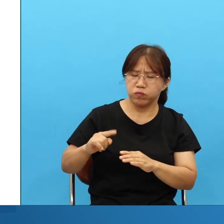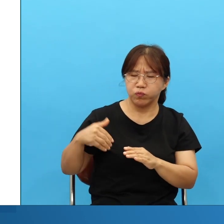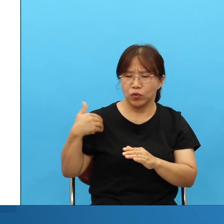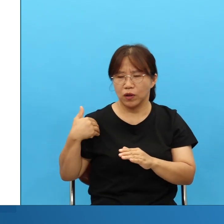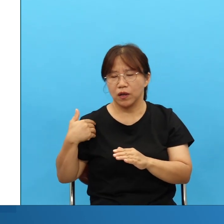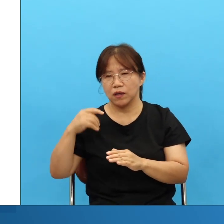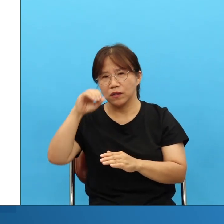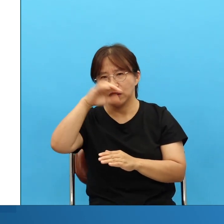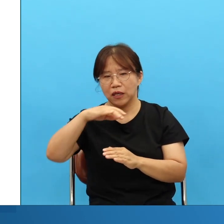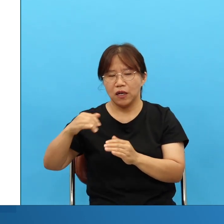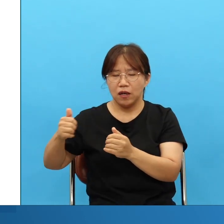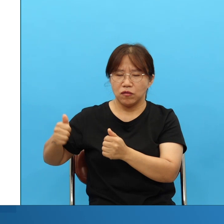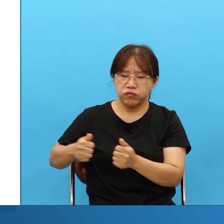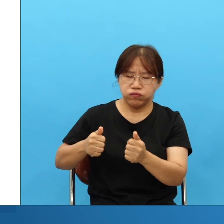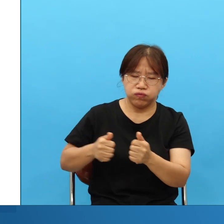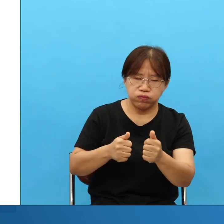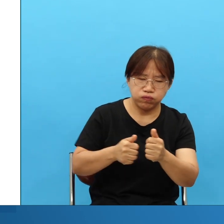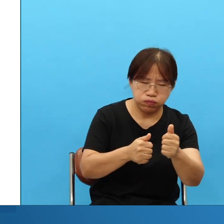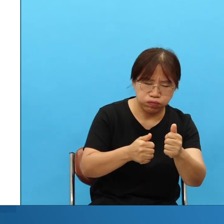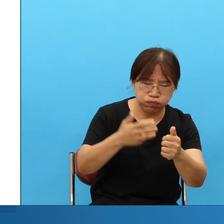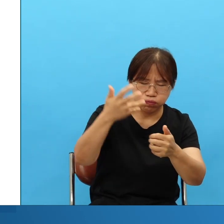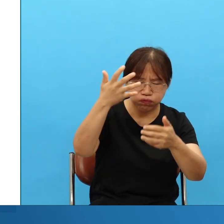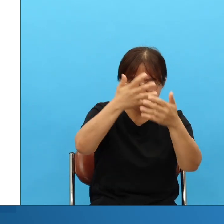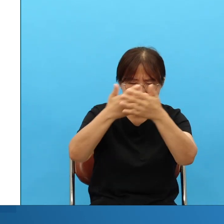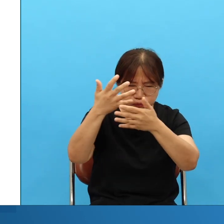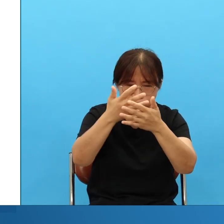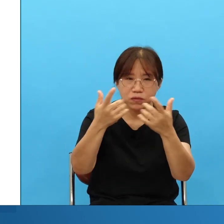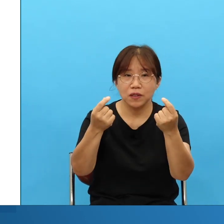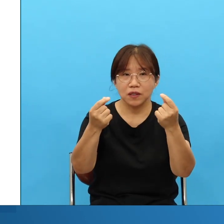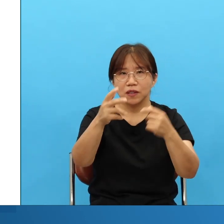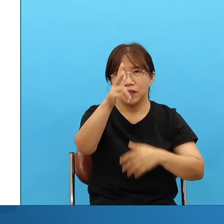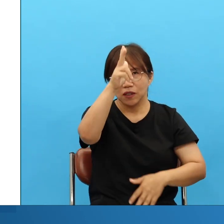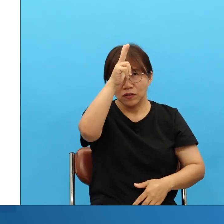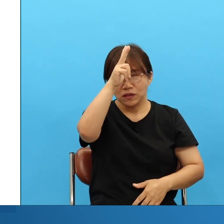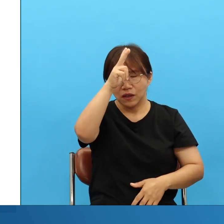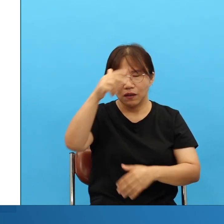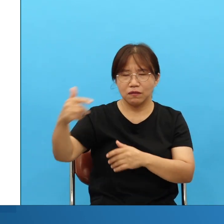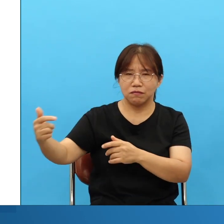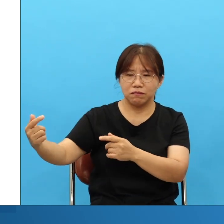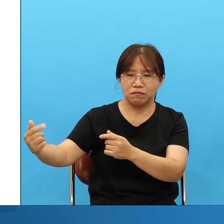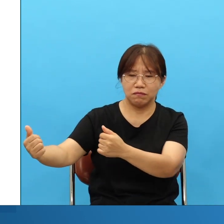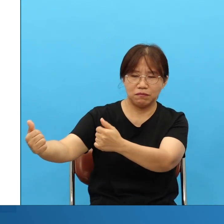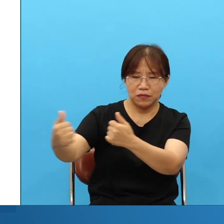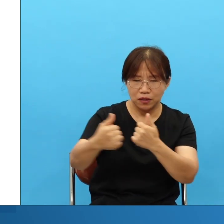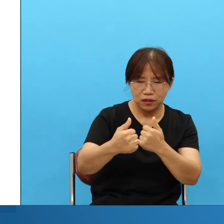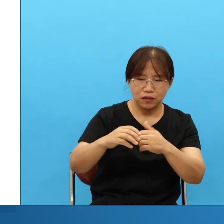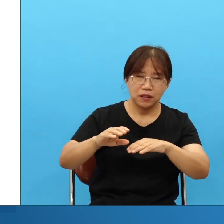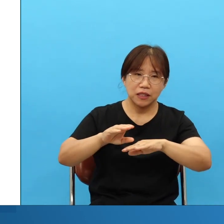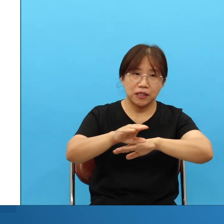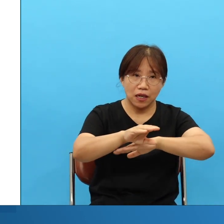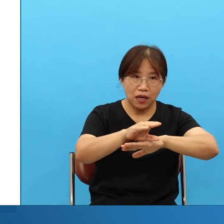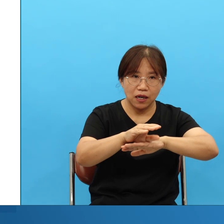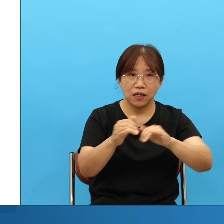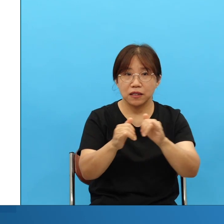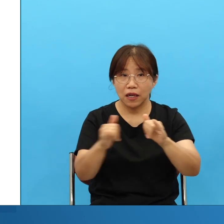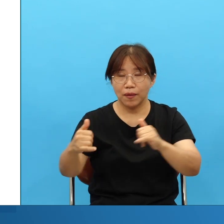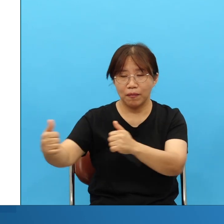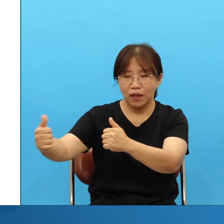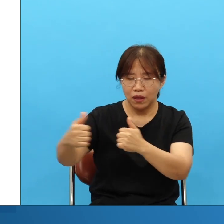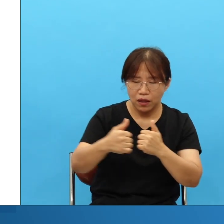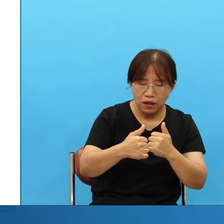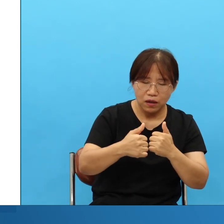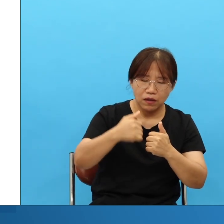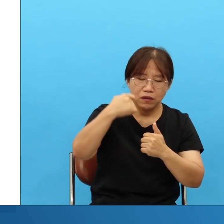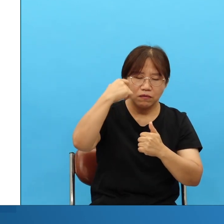거죠. 특히 경찰, 차가 따라다니기도 하고 사람이 따라다니기도 하고 어떤